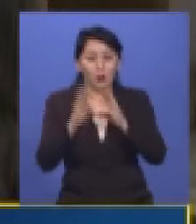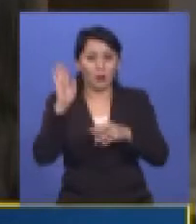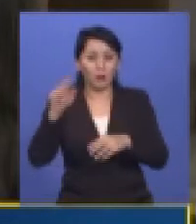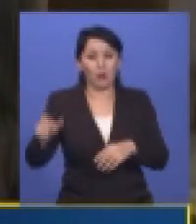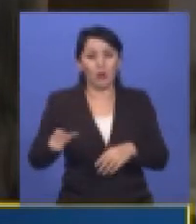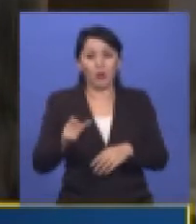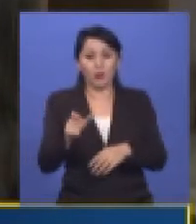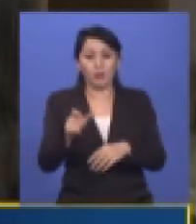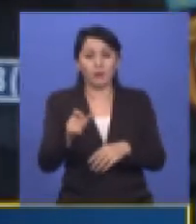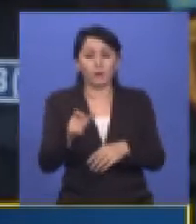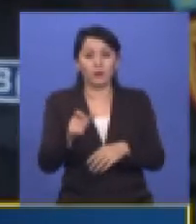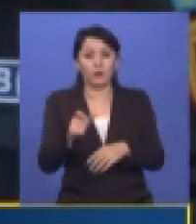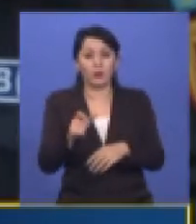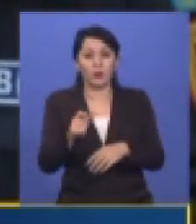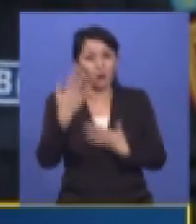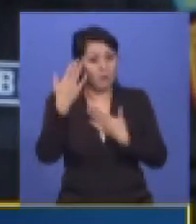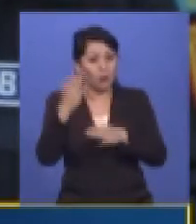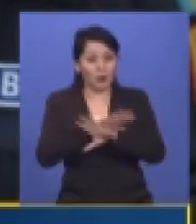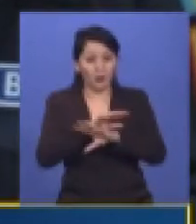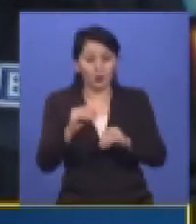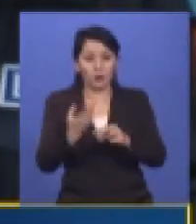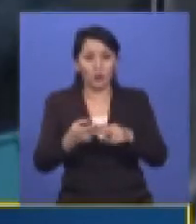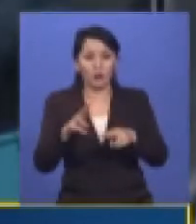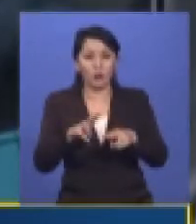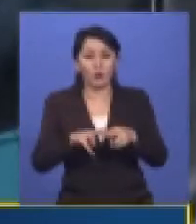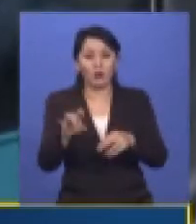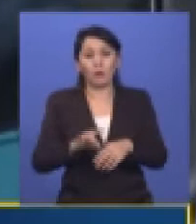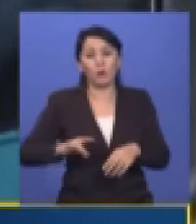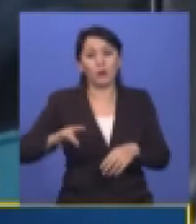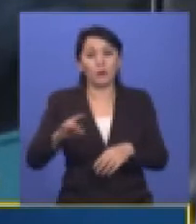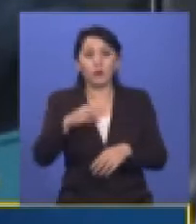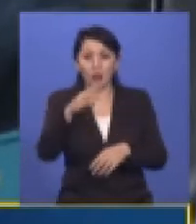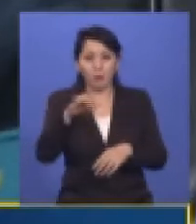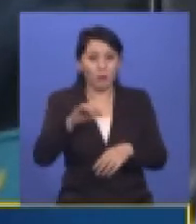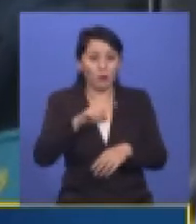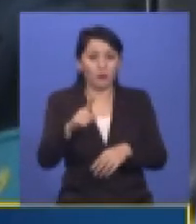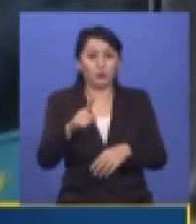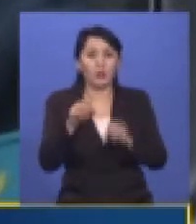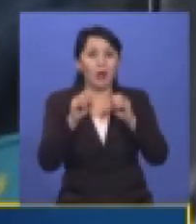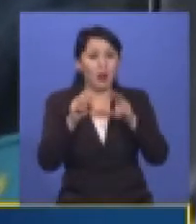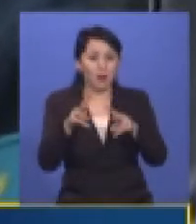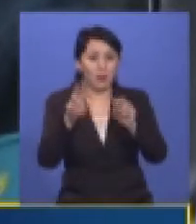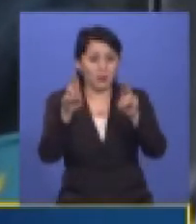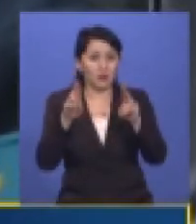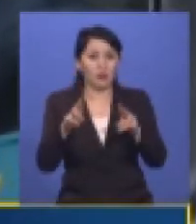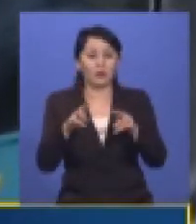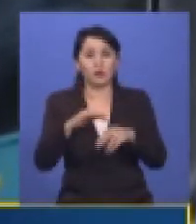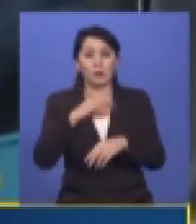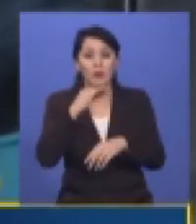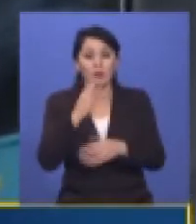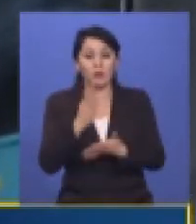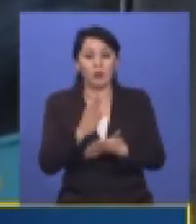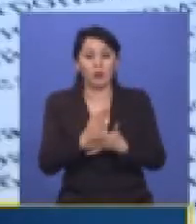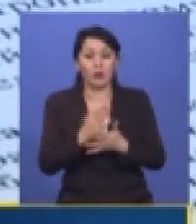мұз қатса да әлі де берік емес. Сондықтан өңір құтқарушылары тұрғындарға мұз үстінде барынша қауіпсіздік ережелерін сақтауға